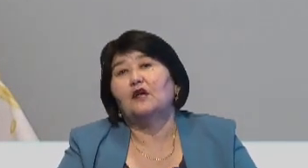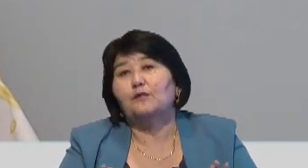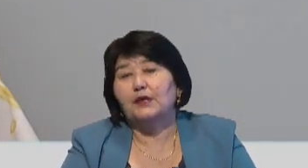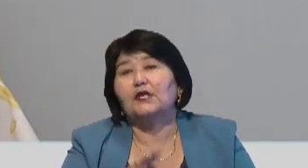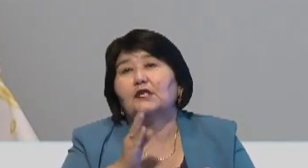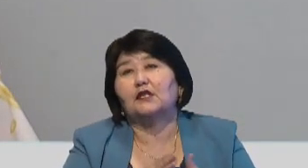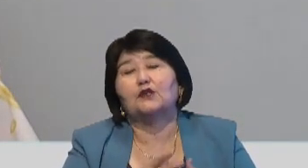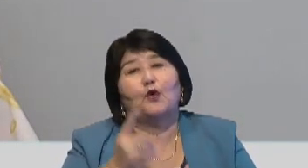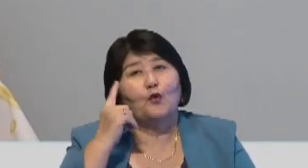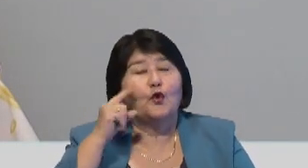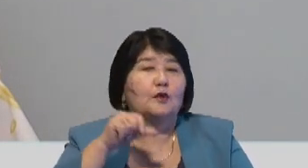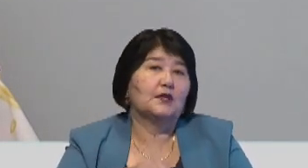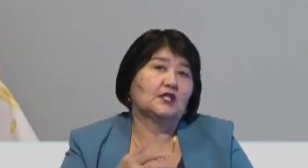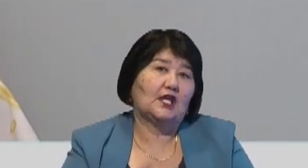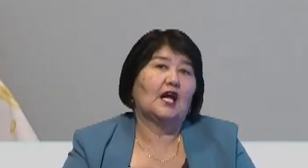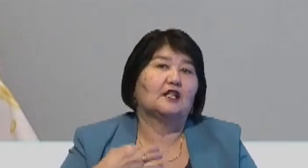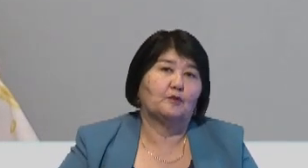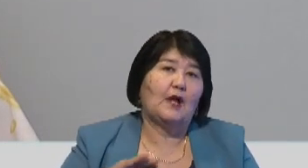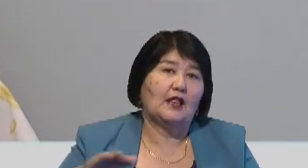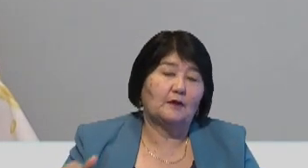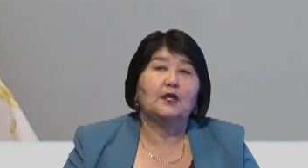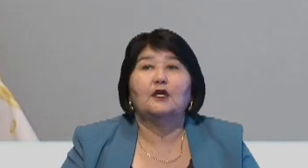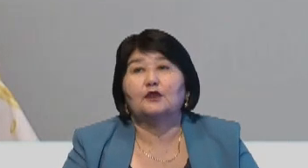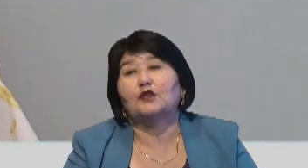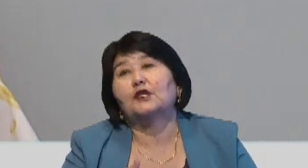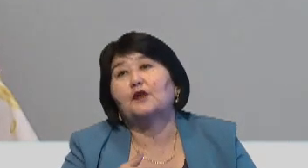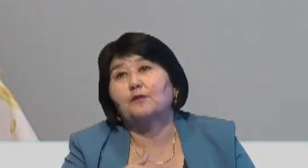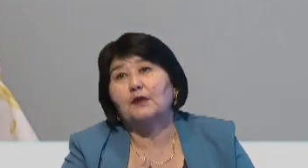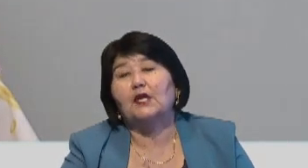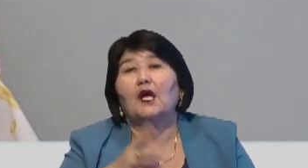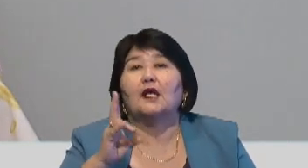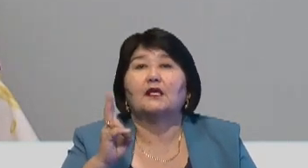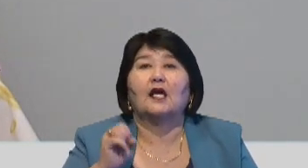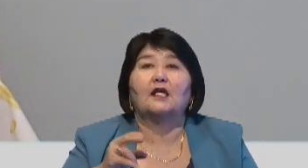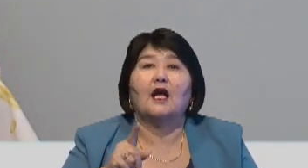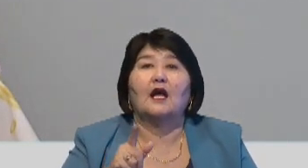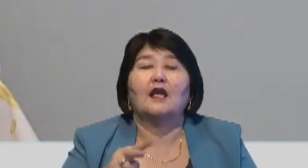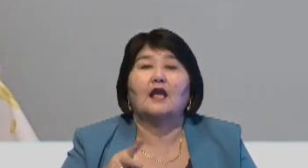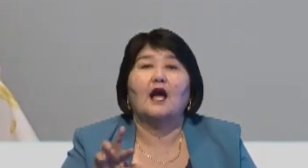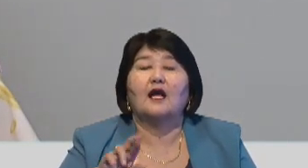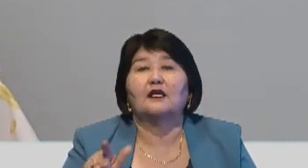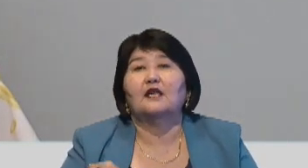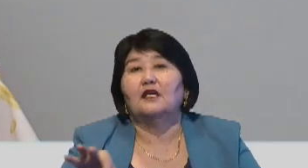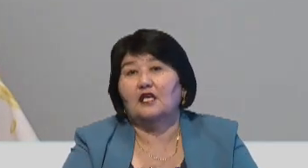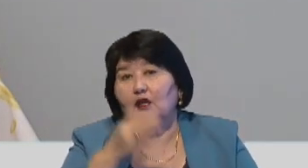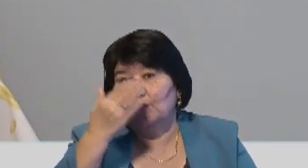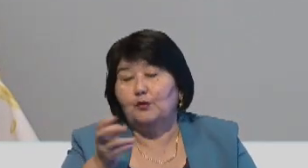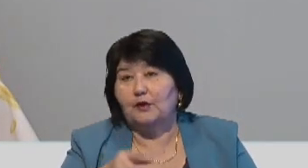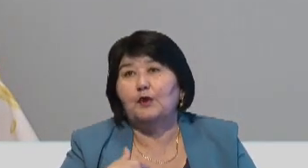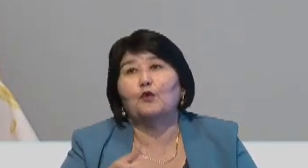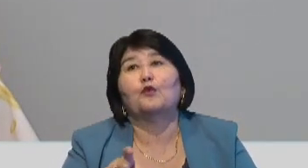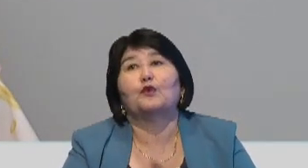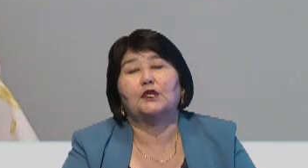жерден ойымыз шығады балаларымызбен. Солай. Мен Наталияның маған келін боп келгеніне мен